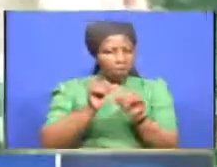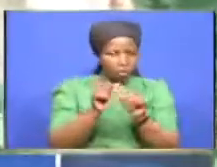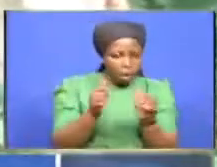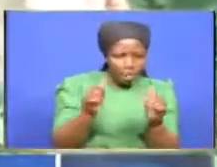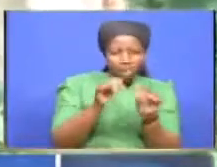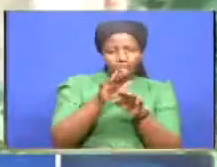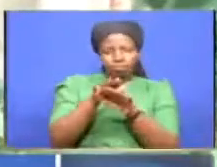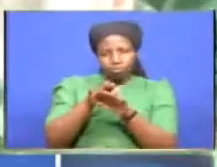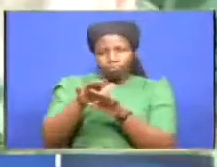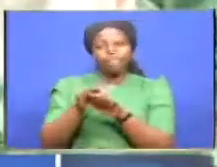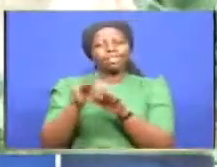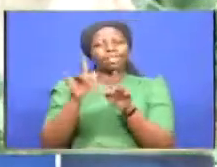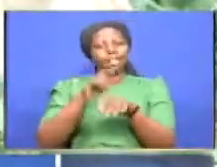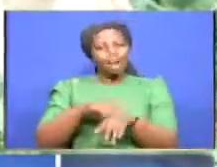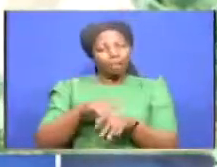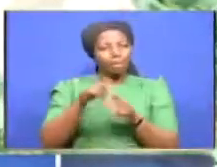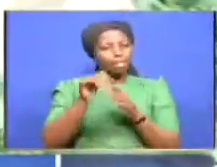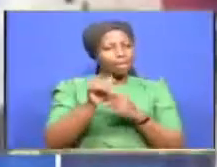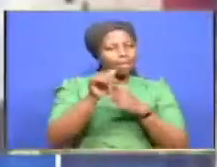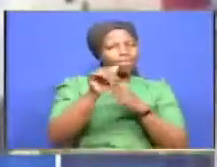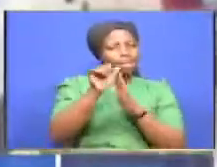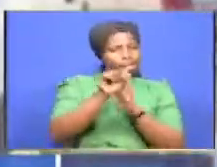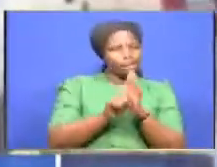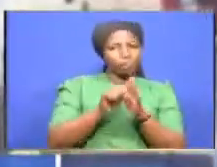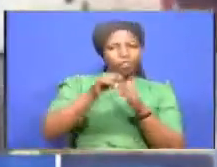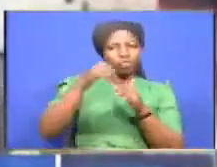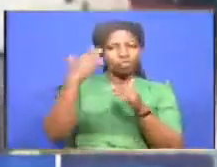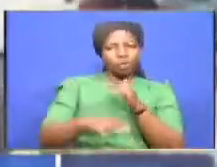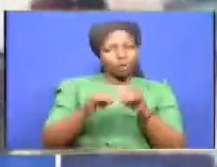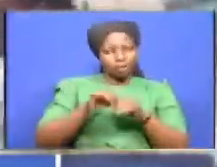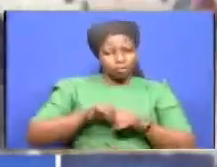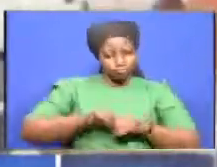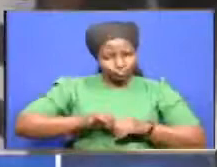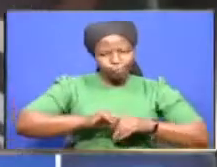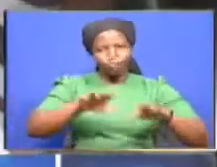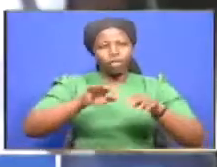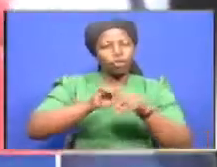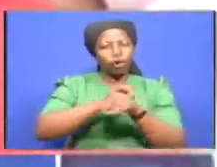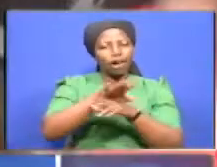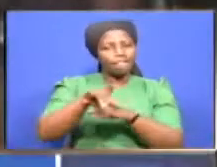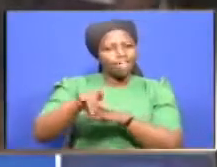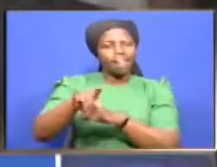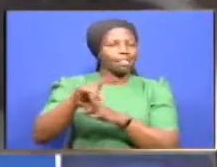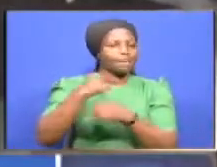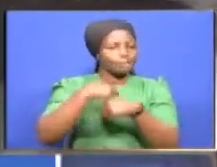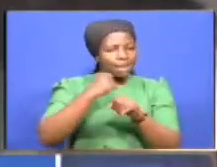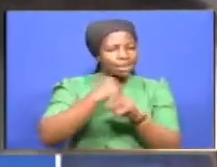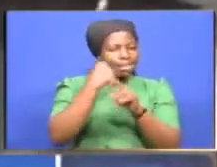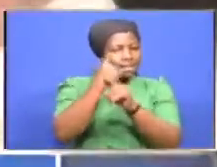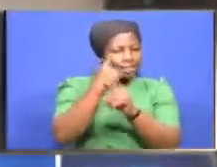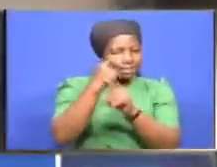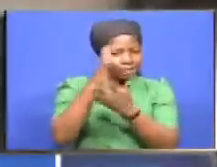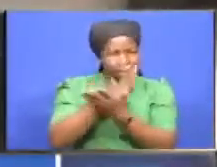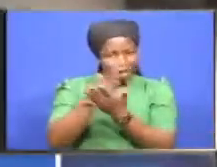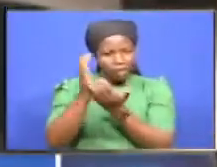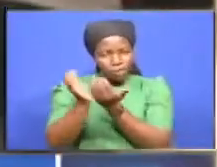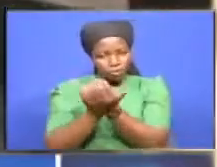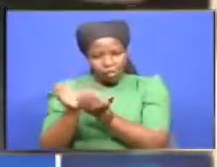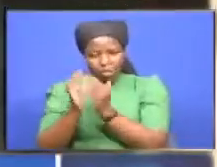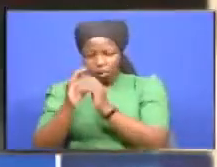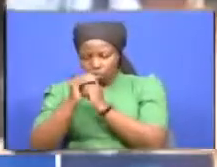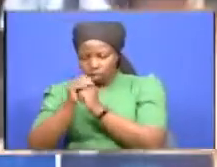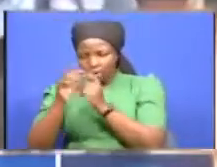huku miongozo kabambe ya kukabiliana na kusambaa kwa maradhi ya COVID-19 ikiwekwa kwa sekta biashara, maeneo ya kuabudu